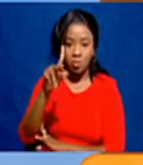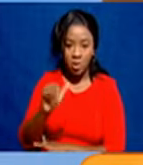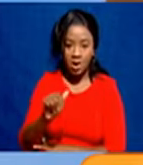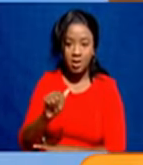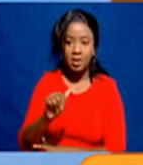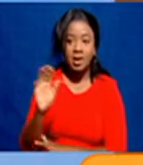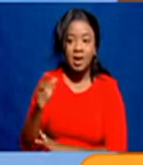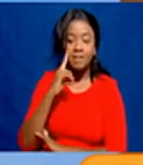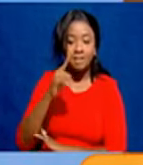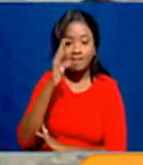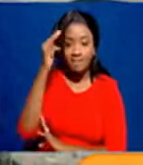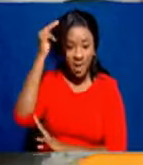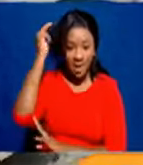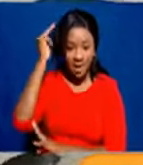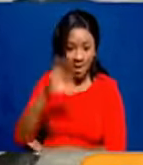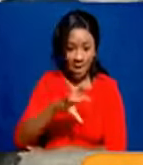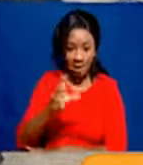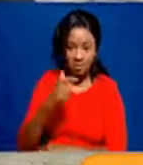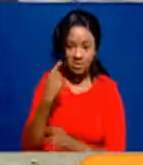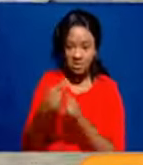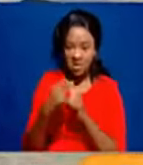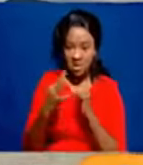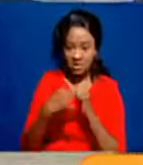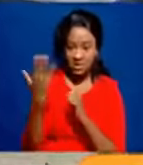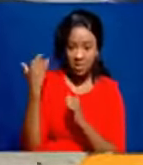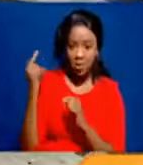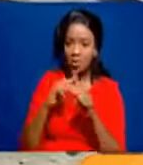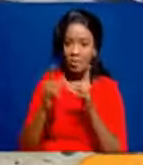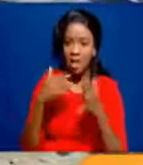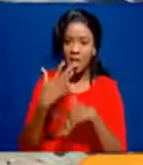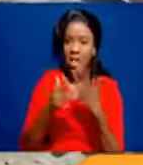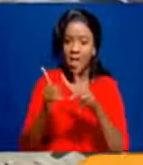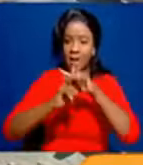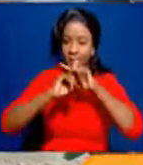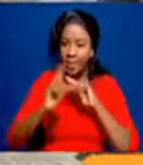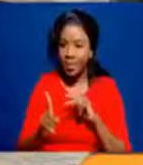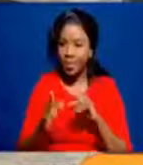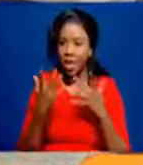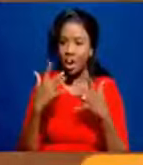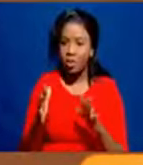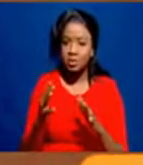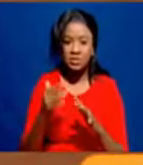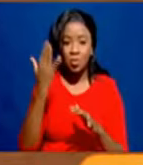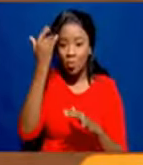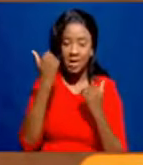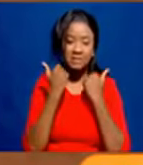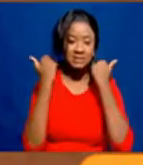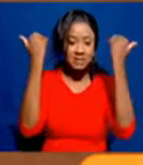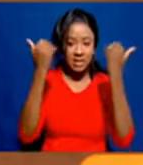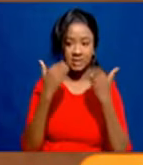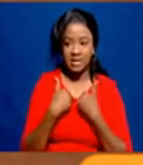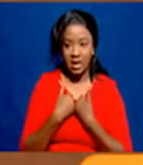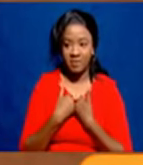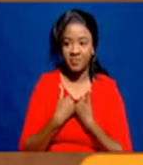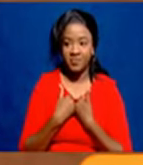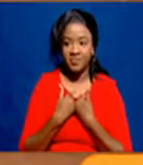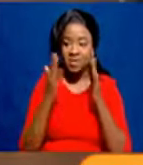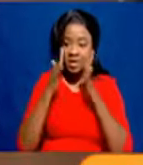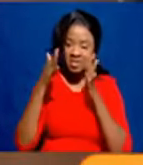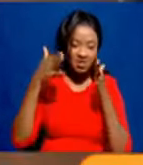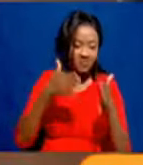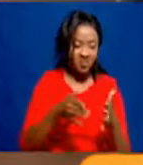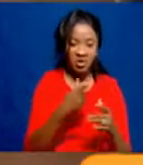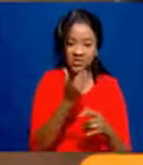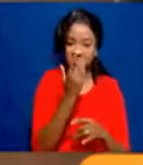8 iliyopita na akatoweka kazini ghafla kutokana na msongo wa mawazo. Erumu alizamia kazi ya